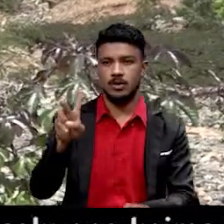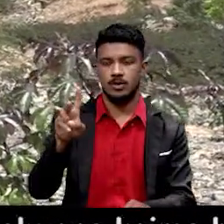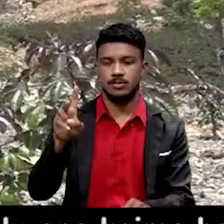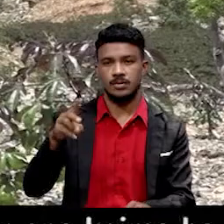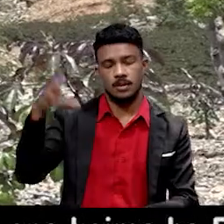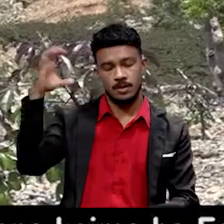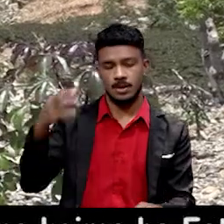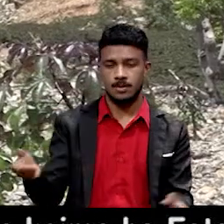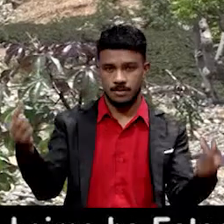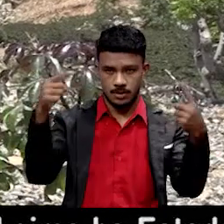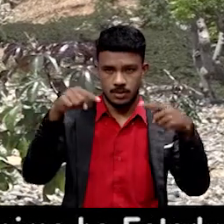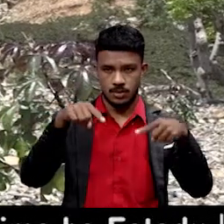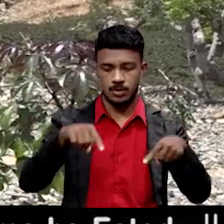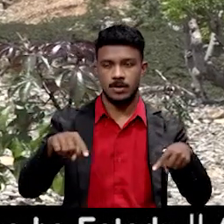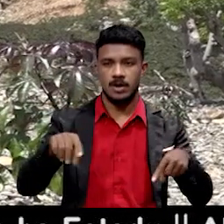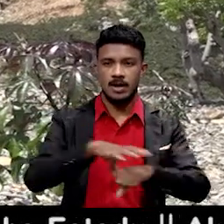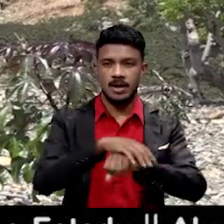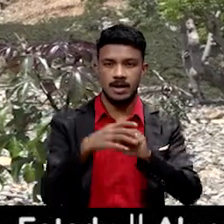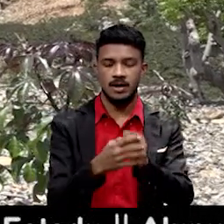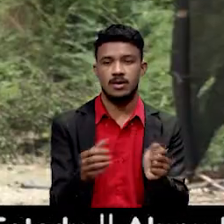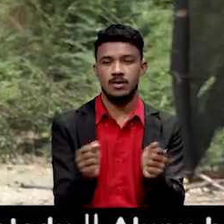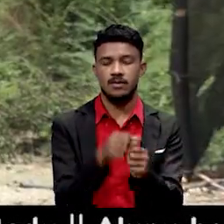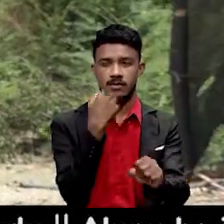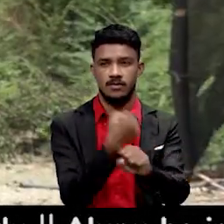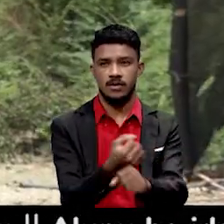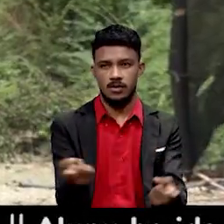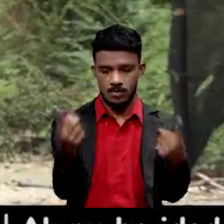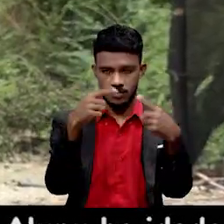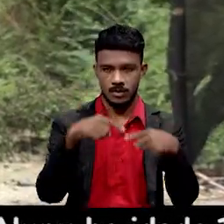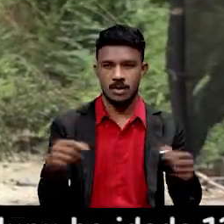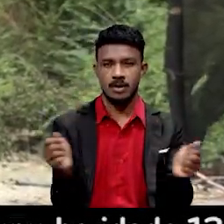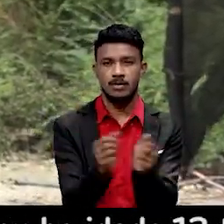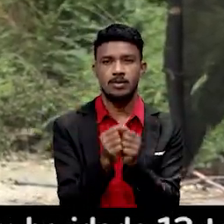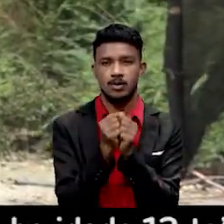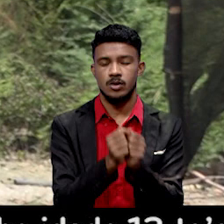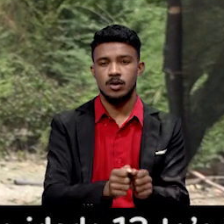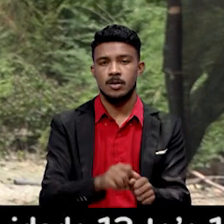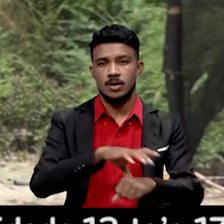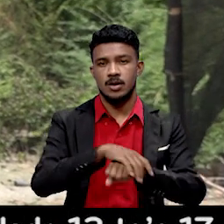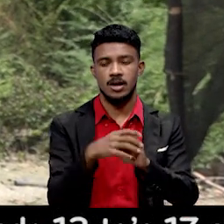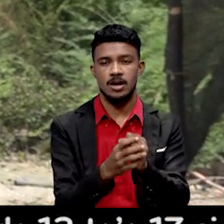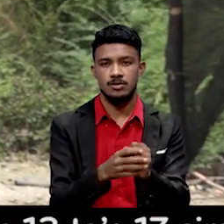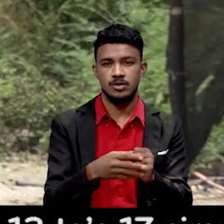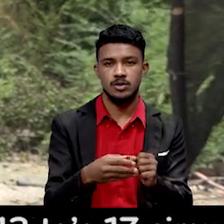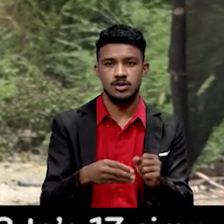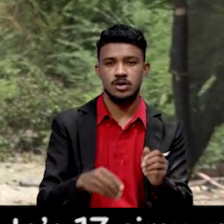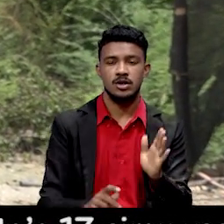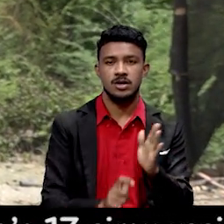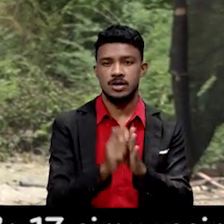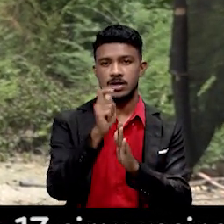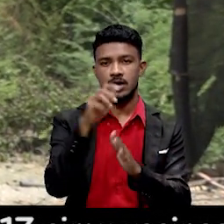ne komesa ne tun no rai ho fatu sira mai dalaida mai dalil komesa rai mo sai komesa san amnya murni